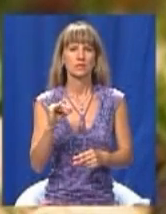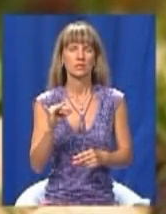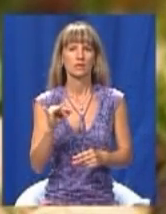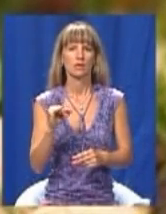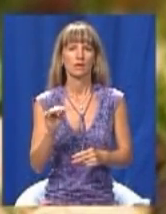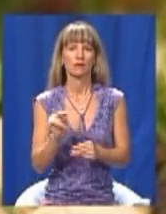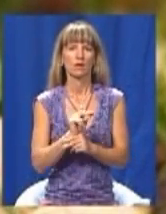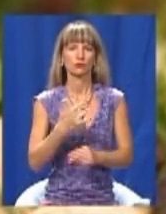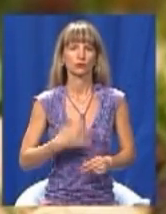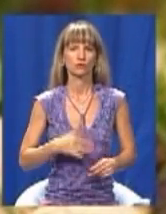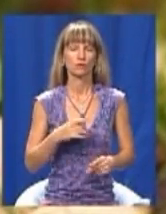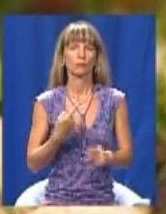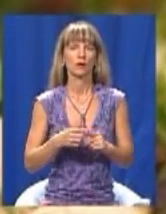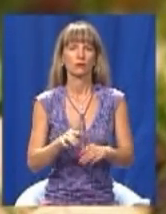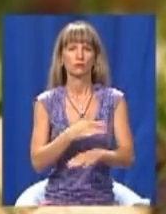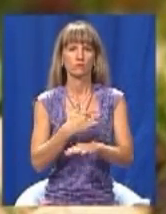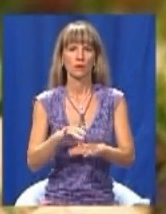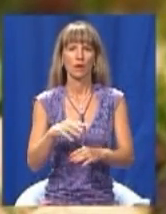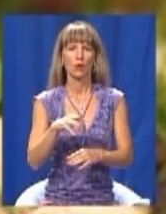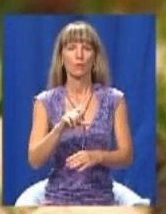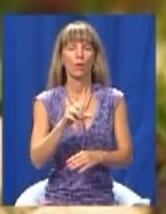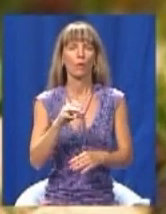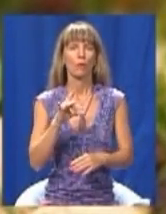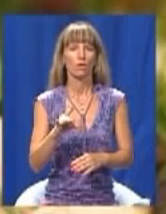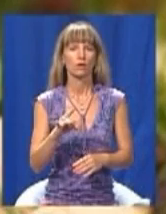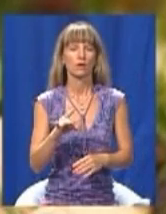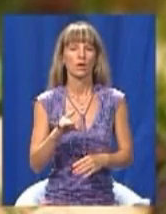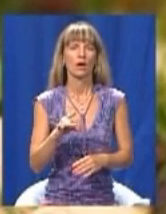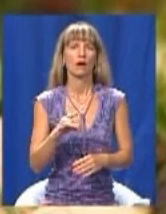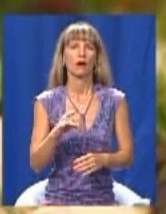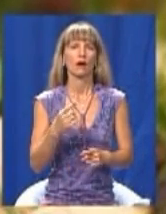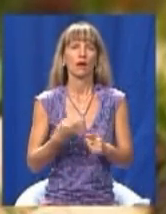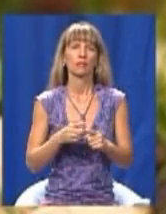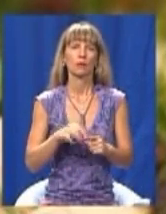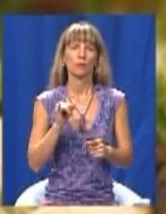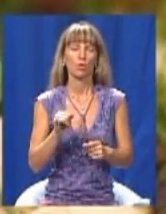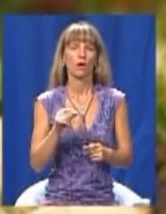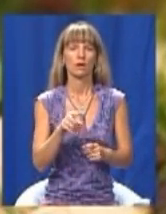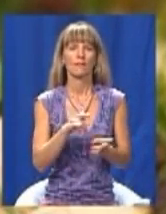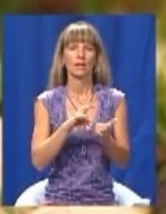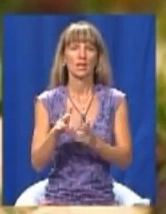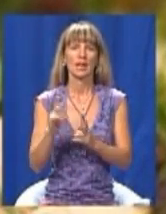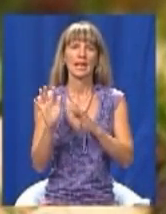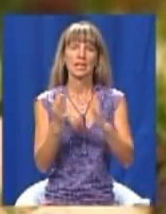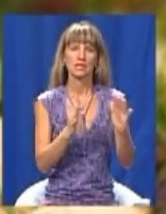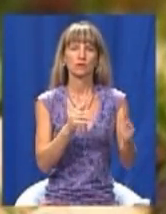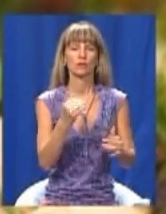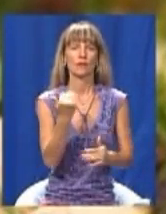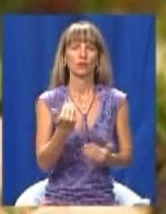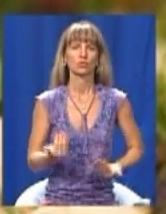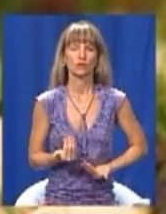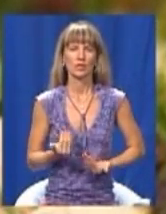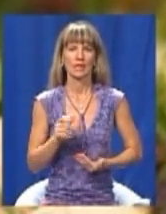шлунка. Отже, знищуючи мухомори, горе-грибники шкодять лісу та його мешканцям. Ось і все сьогодні.